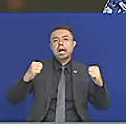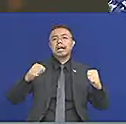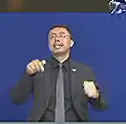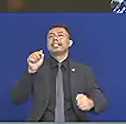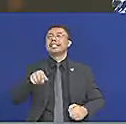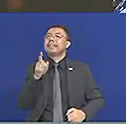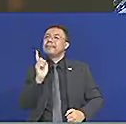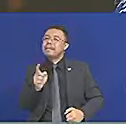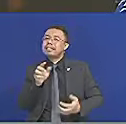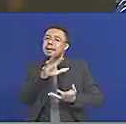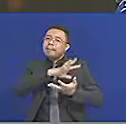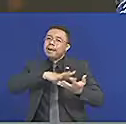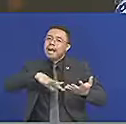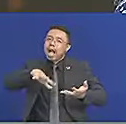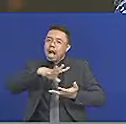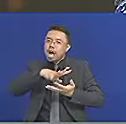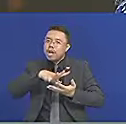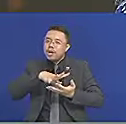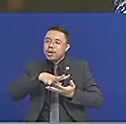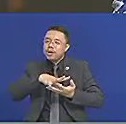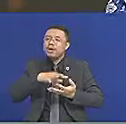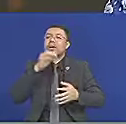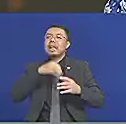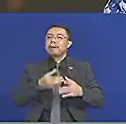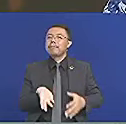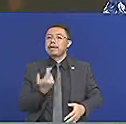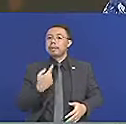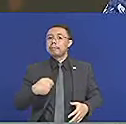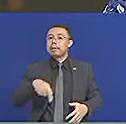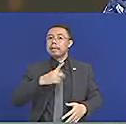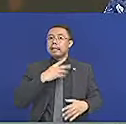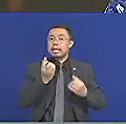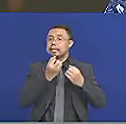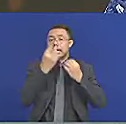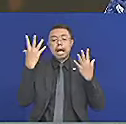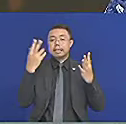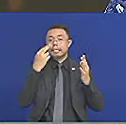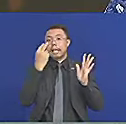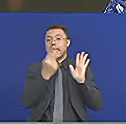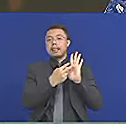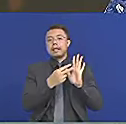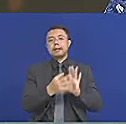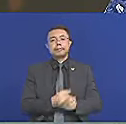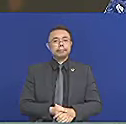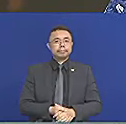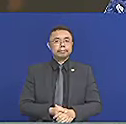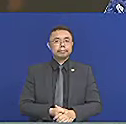itu pasti mempengaruhi dan mewarnai hidup kita dengan sangat jelas.